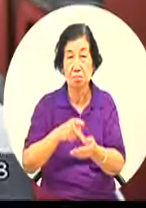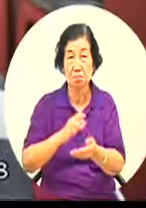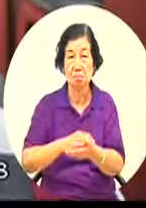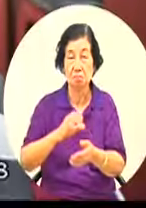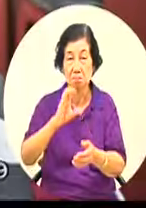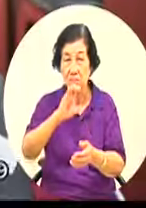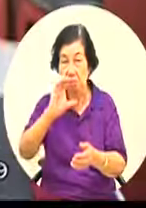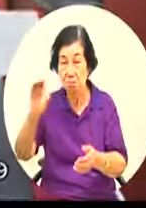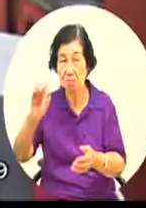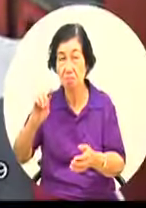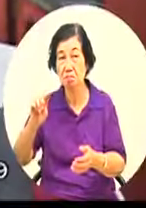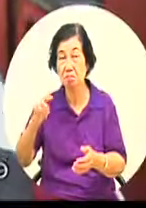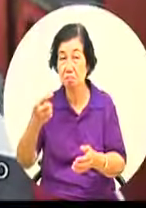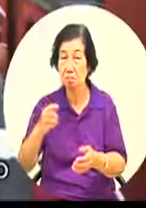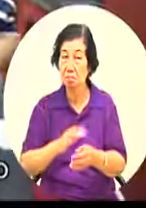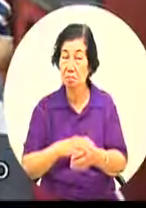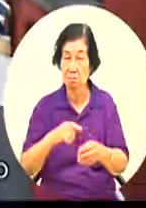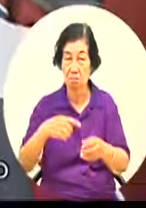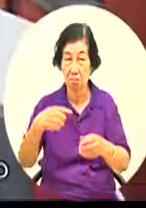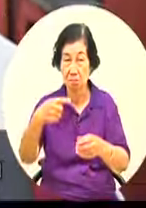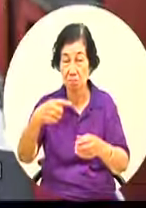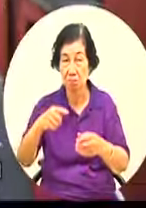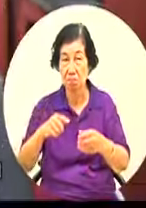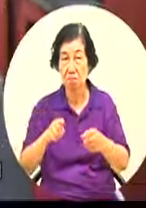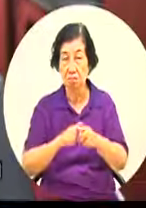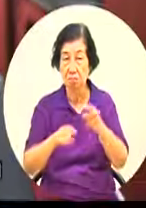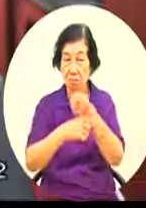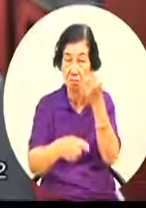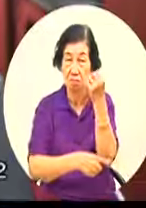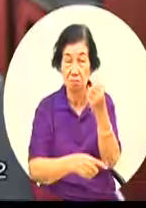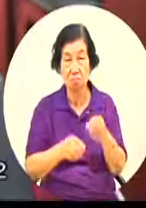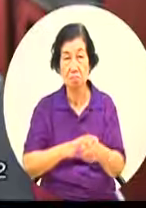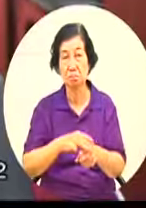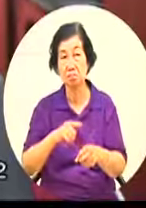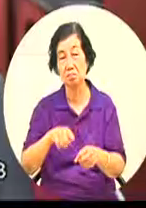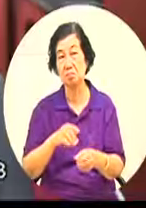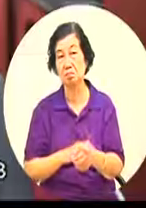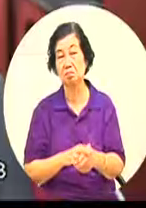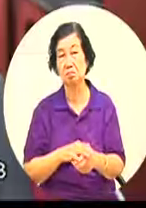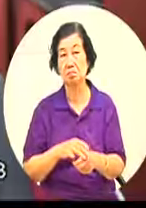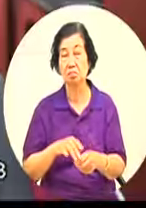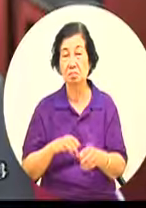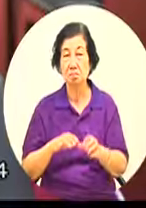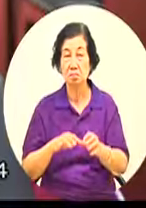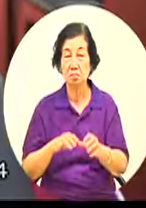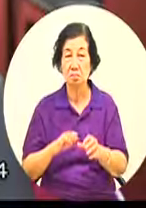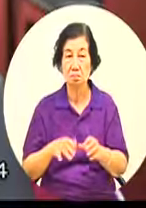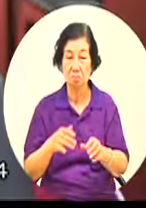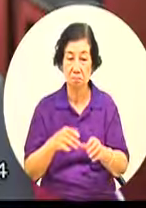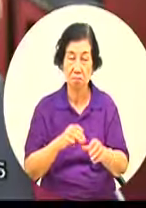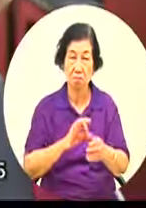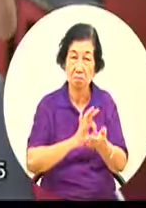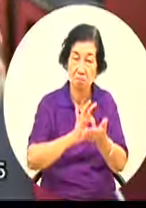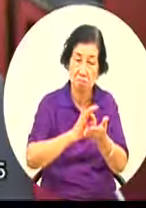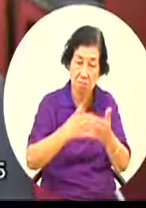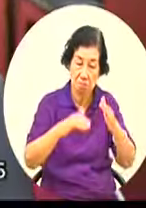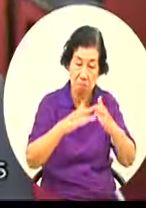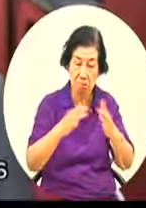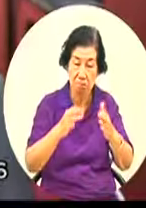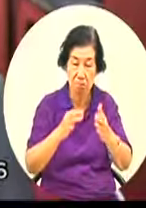如果要把这个这么有价值的学校用地拿来租给人家，一平一个月